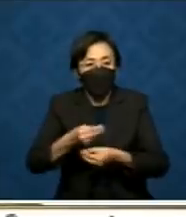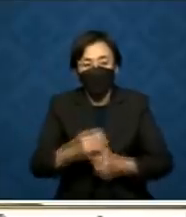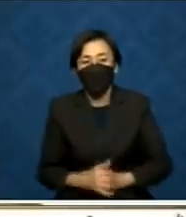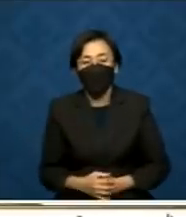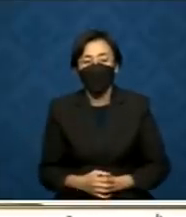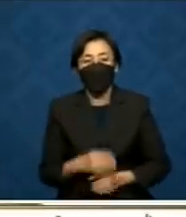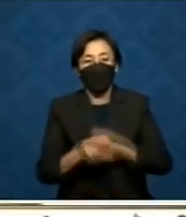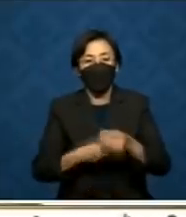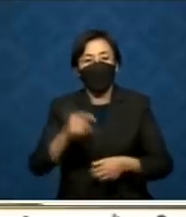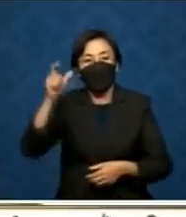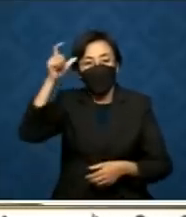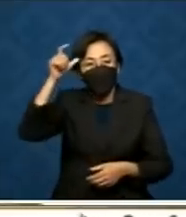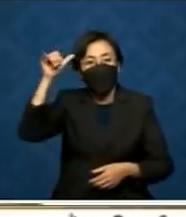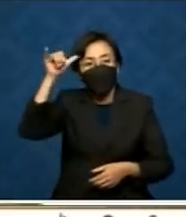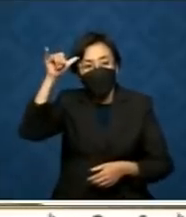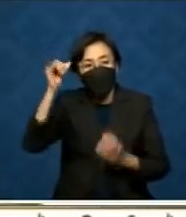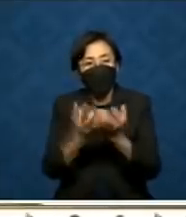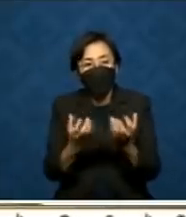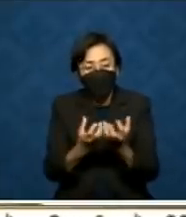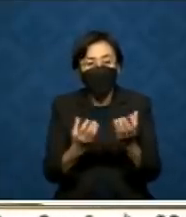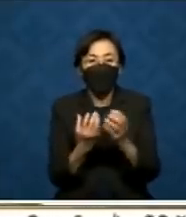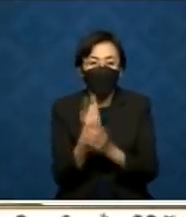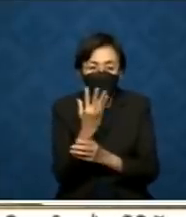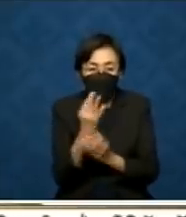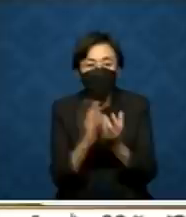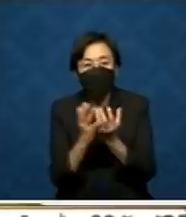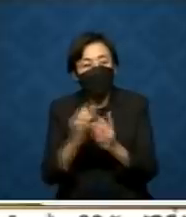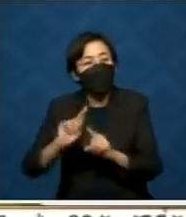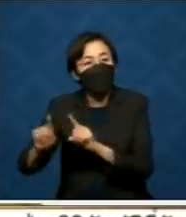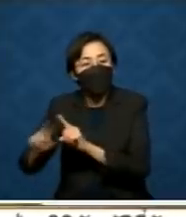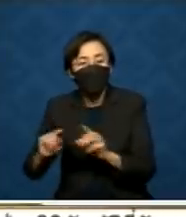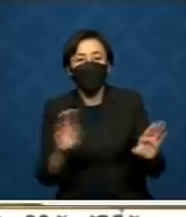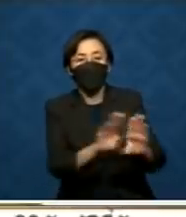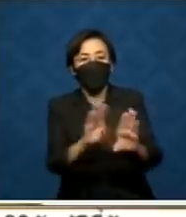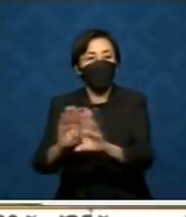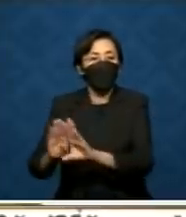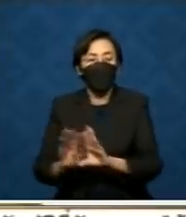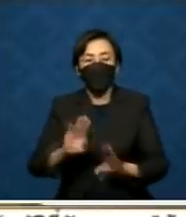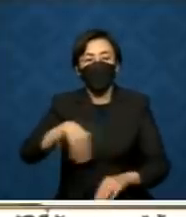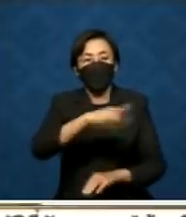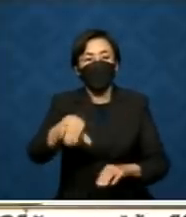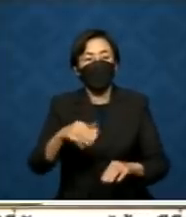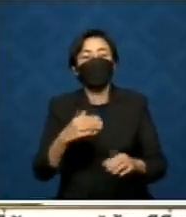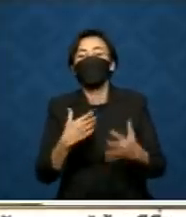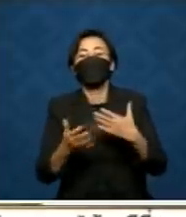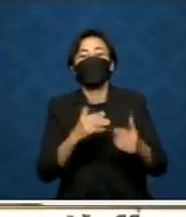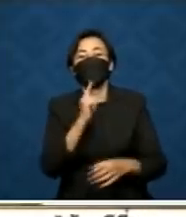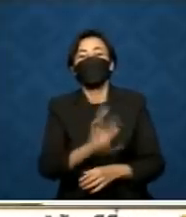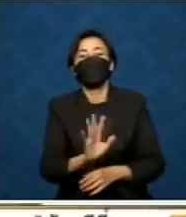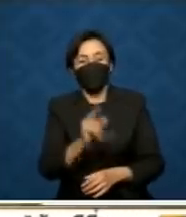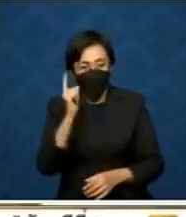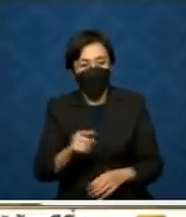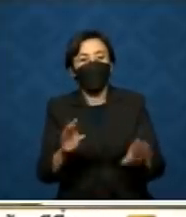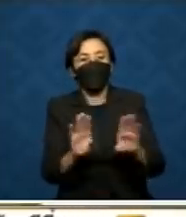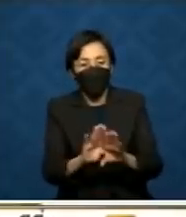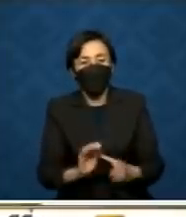มีตลาดนัดสินค้าเกษตรอาโควิชมาปิดหมดแต่ก็ไม่ว่ามันก็ต้องติด